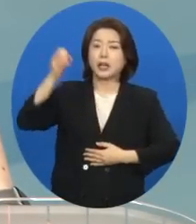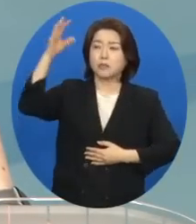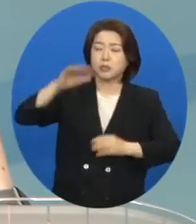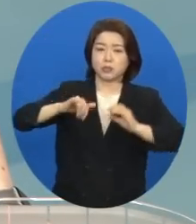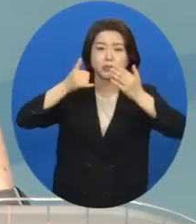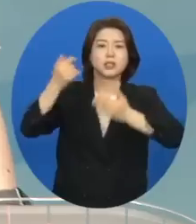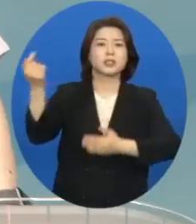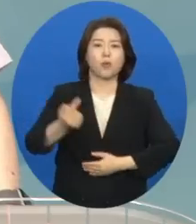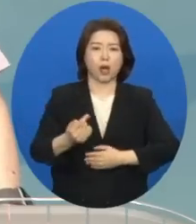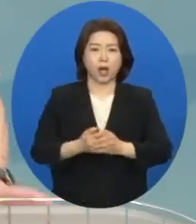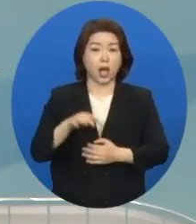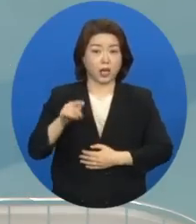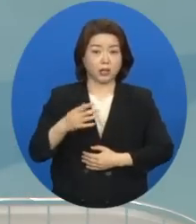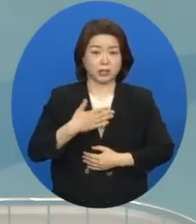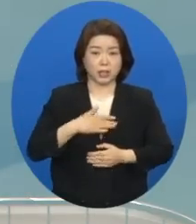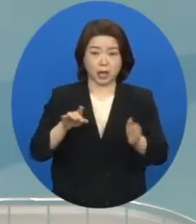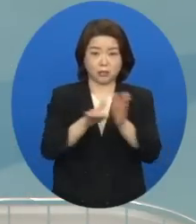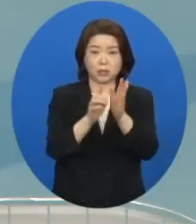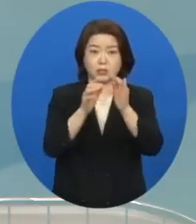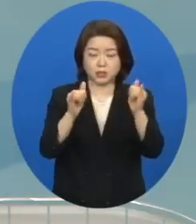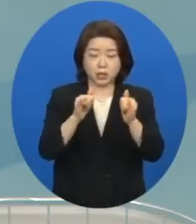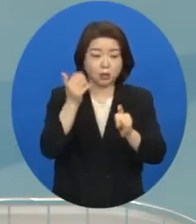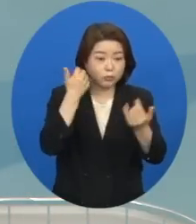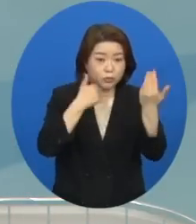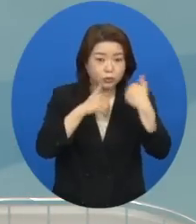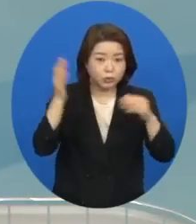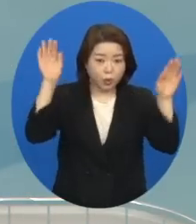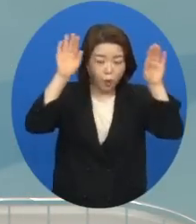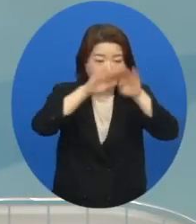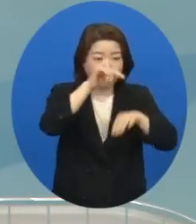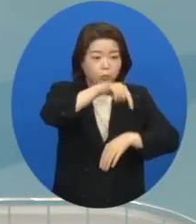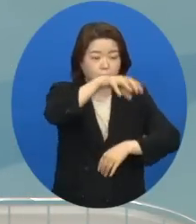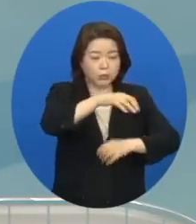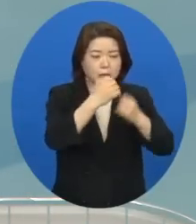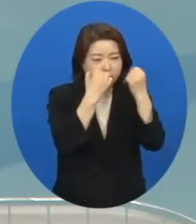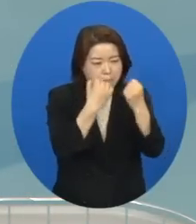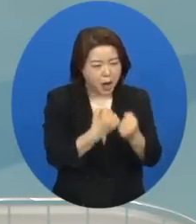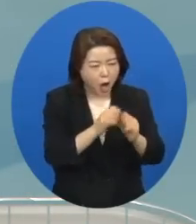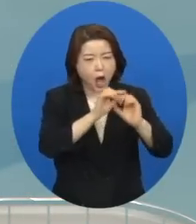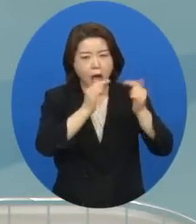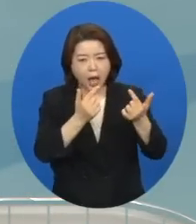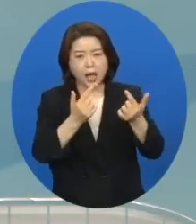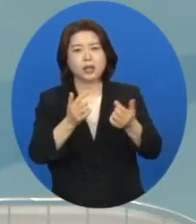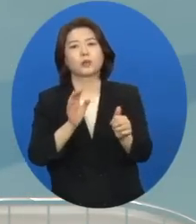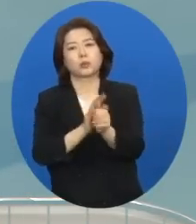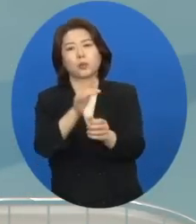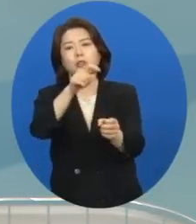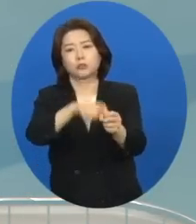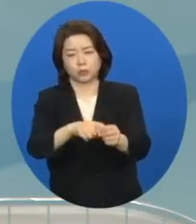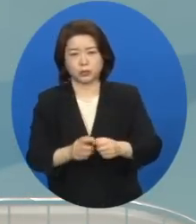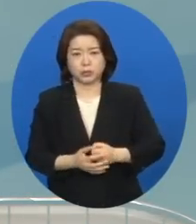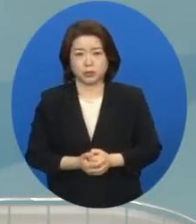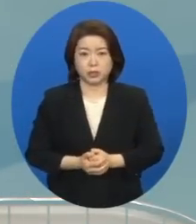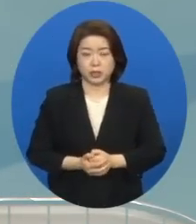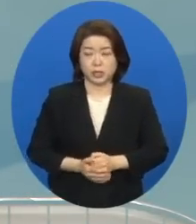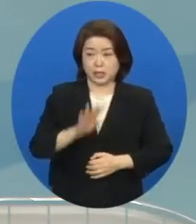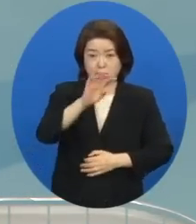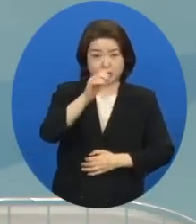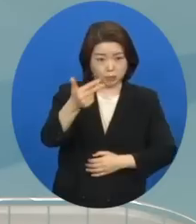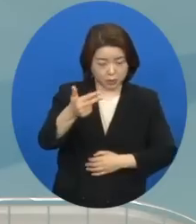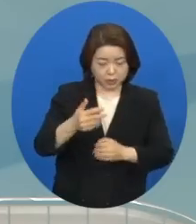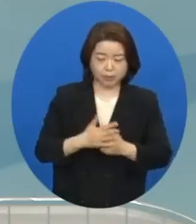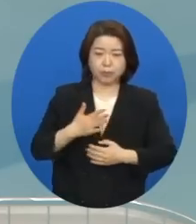그것은 나를 믿는 사람은 아무도 어둠 속에 머무르지 않도록 하려는 것이다. 47절에